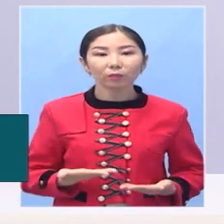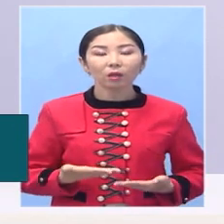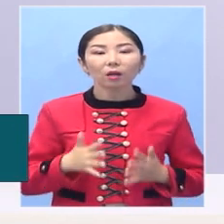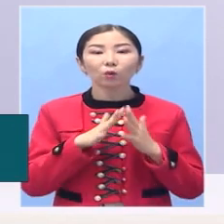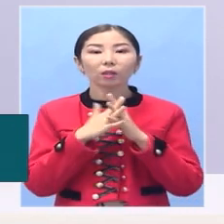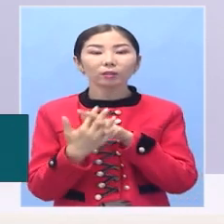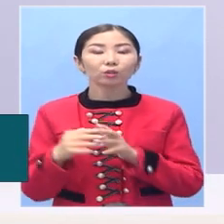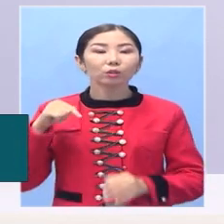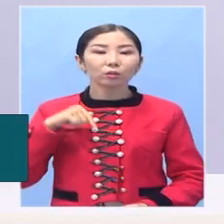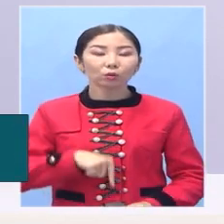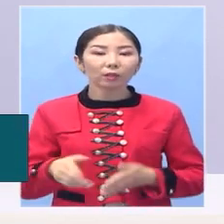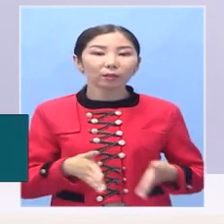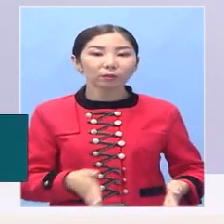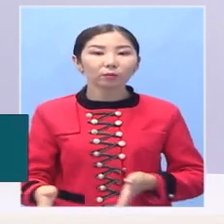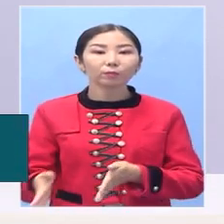аулалардың ішкі жолдарын ол